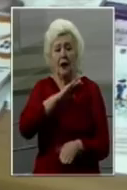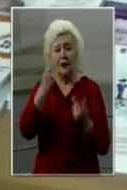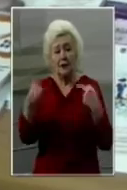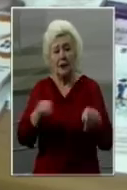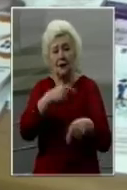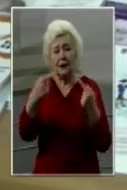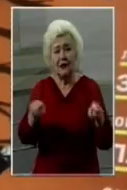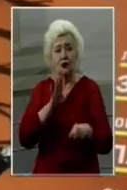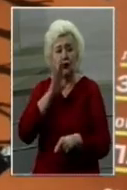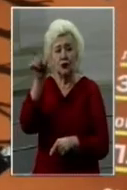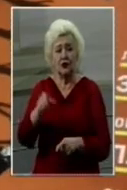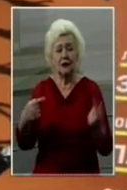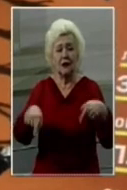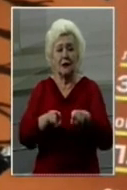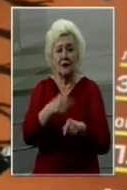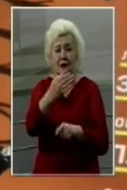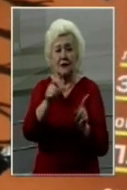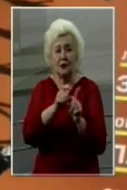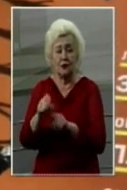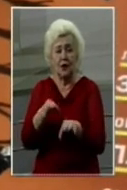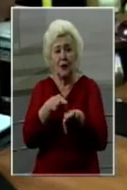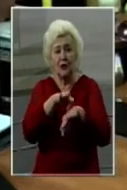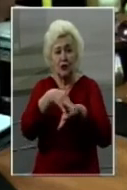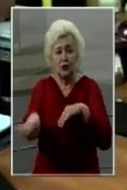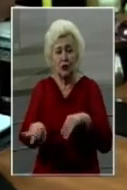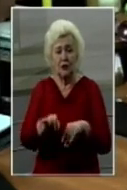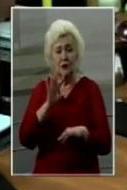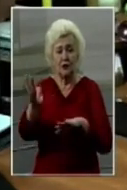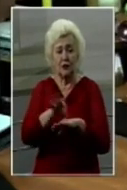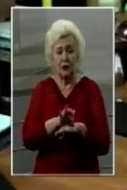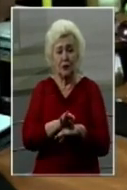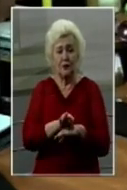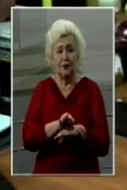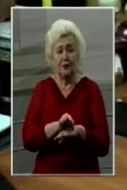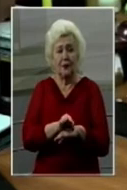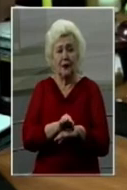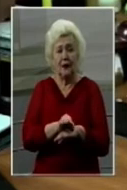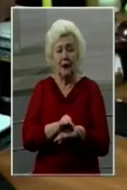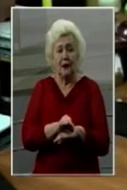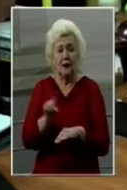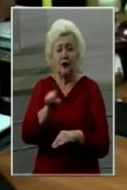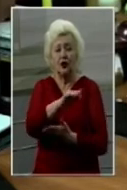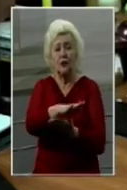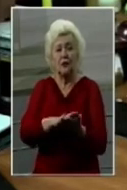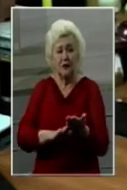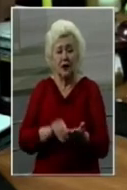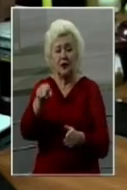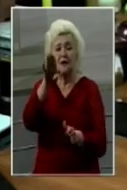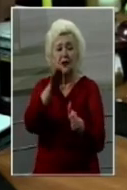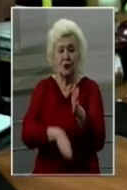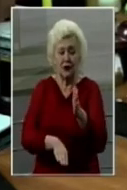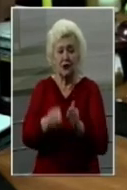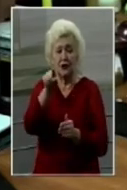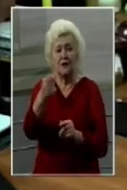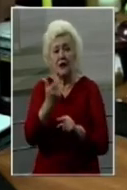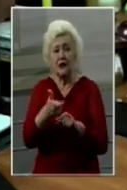жінкою теж, за її словами, знущався чоловік. Чим далі, тим хуже. Чим далі, тим гірше. Він